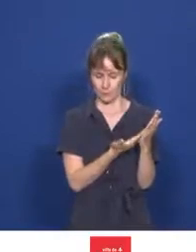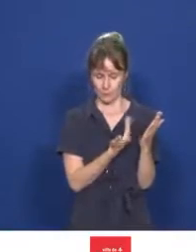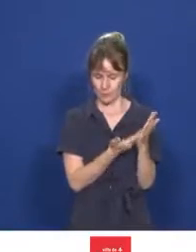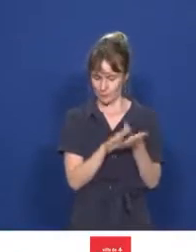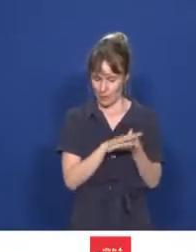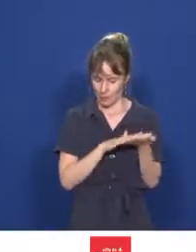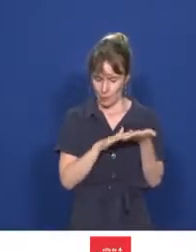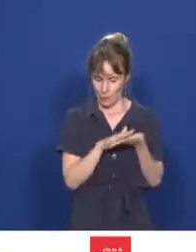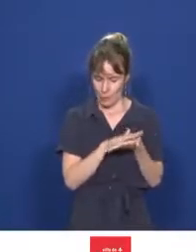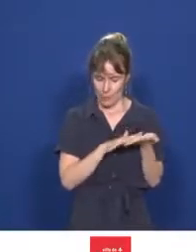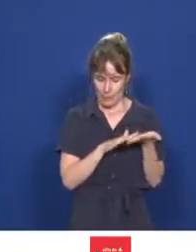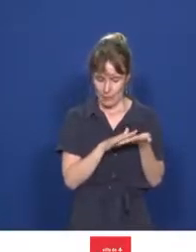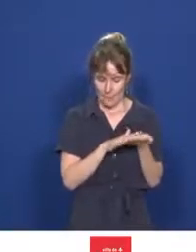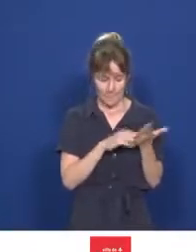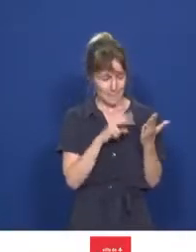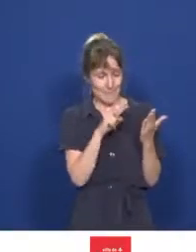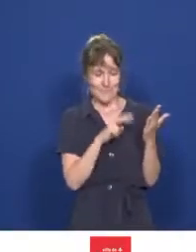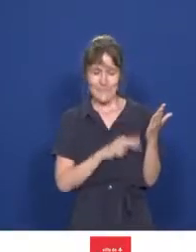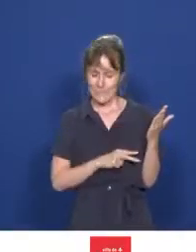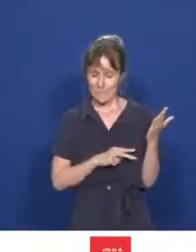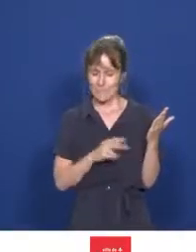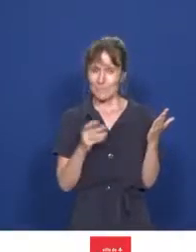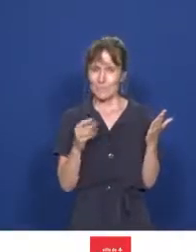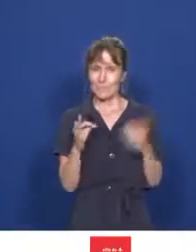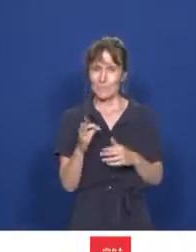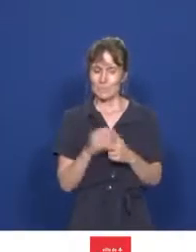pardon, que je n'arrive pas à me relire, mais l'antériorité